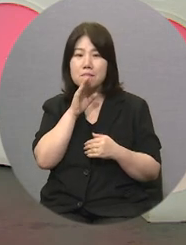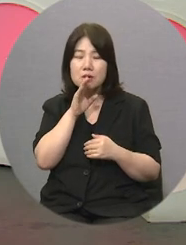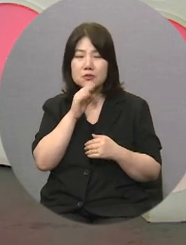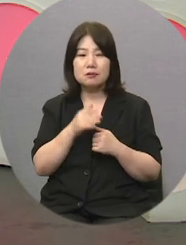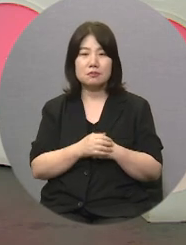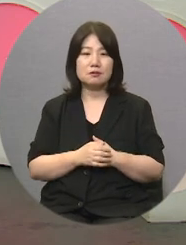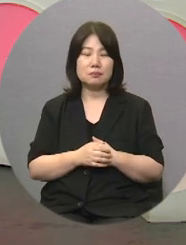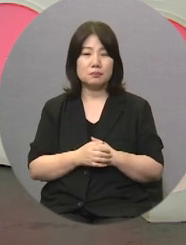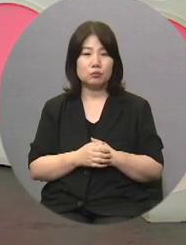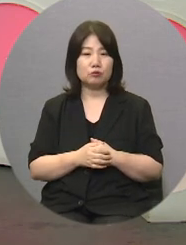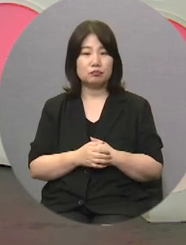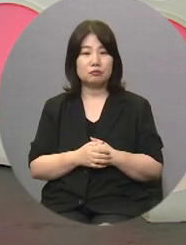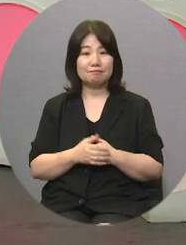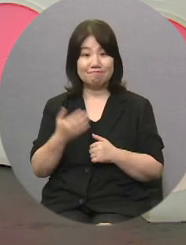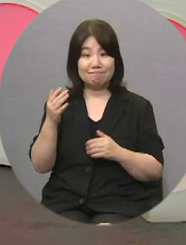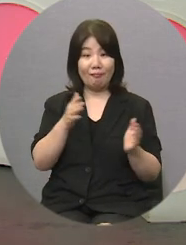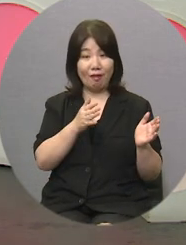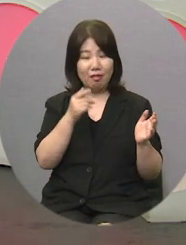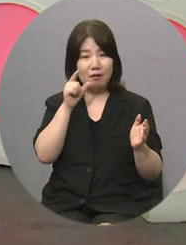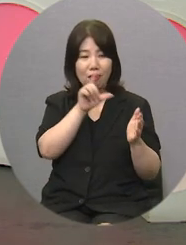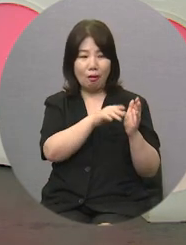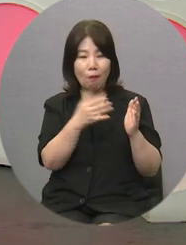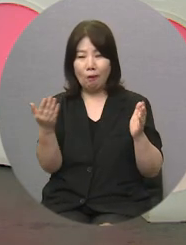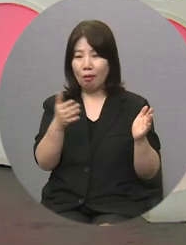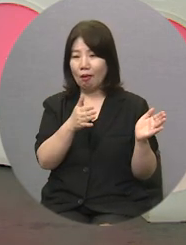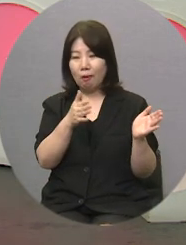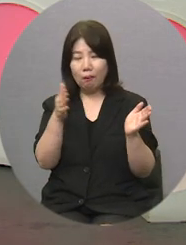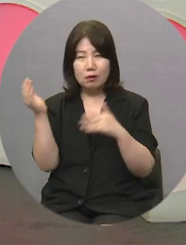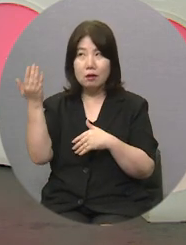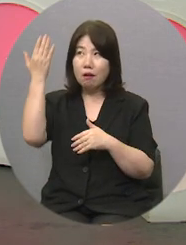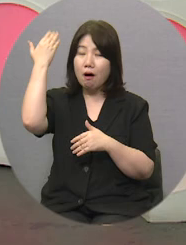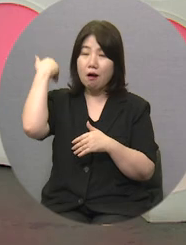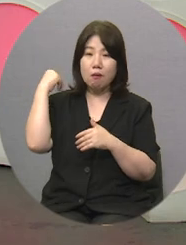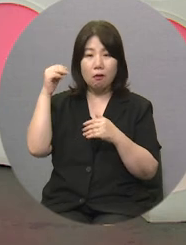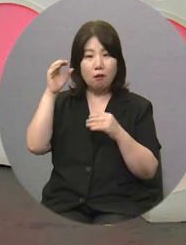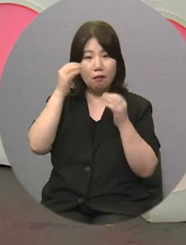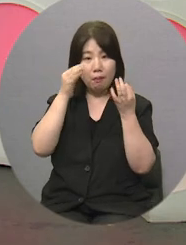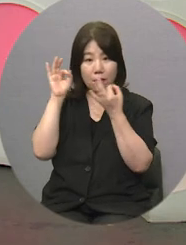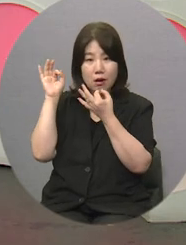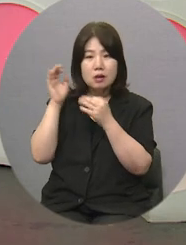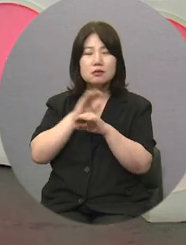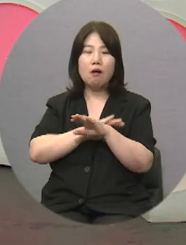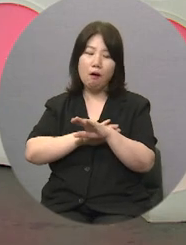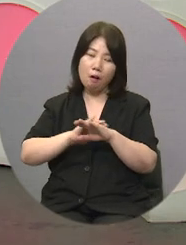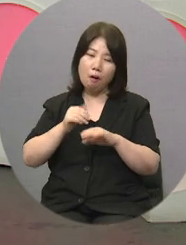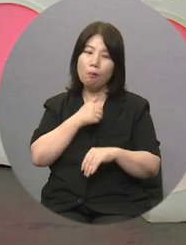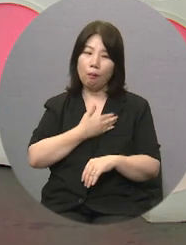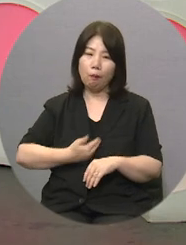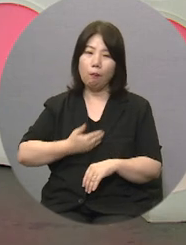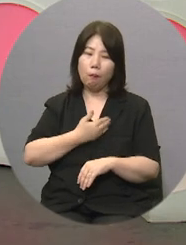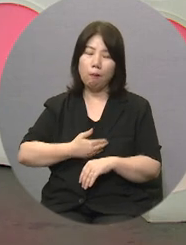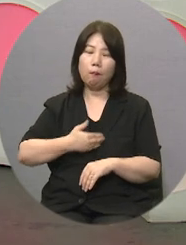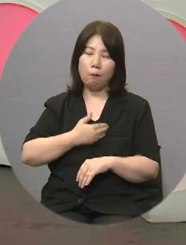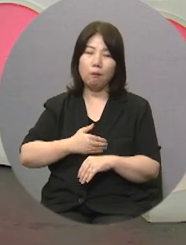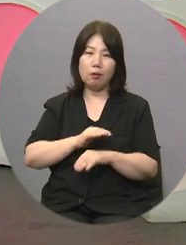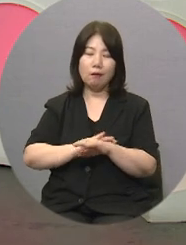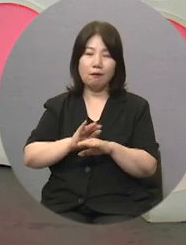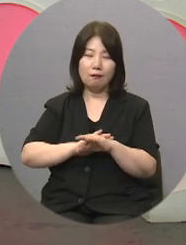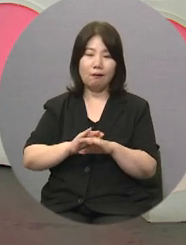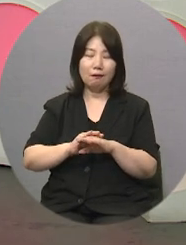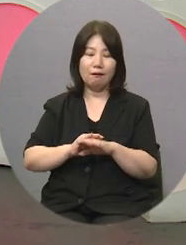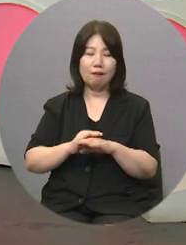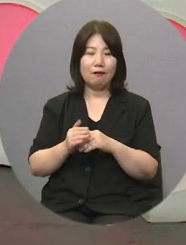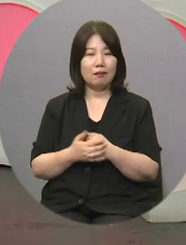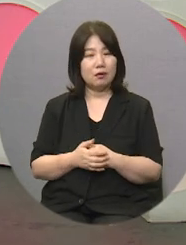건데. 어쨌든 그때 지나고 나서 지금의 현재는 과거로 생각하면 정말 잘 버텨왔다? 그렇죠. 뭐 이런 거 있잖아요. 스스로의 어떤